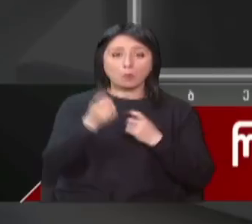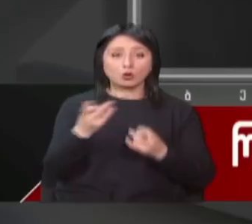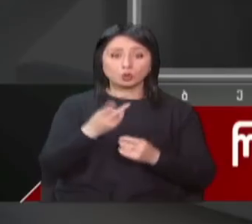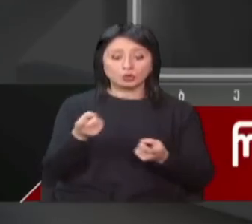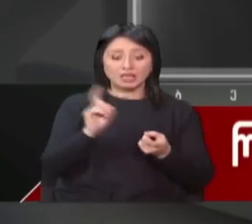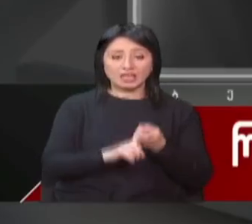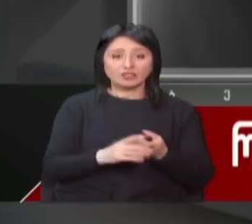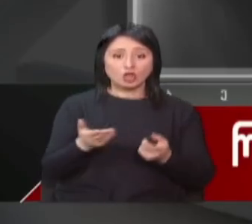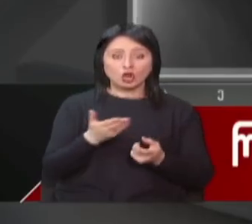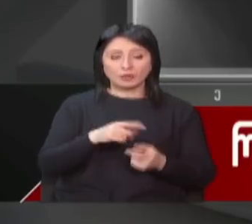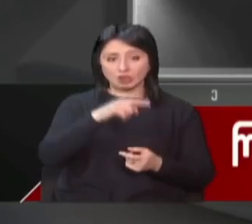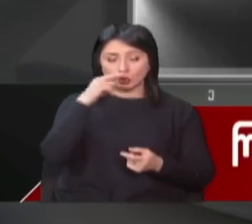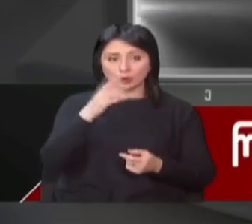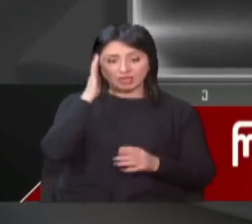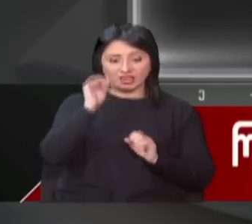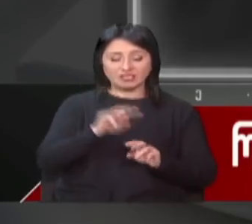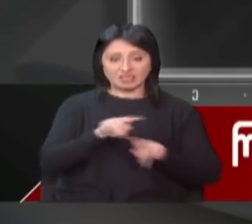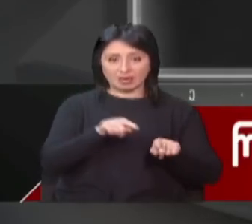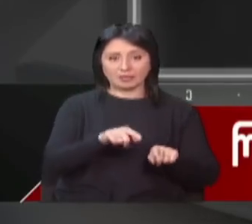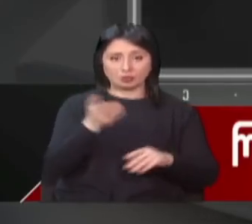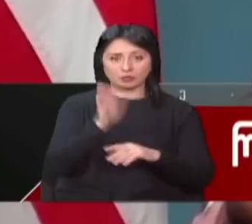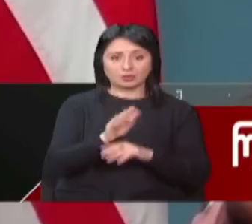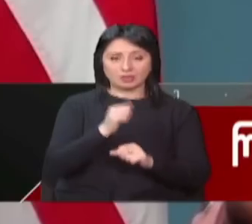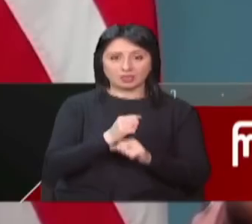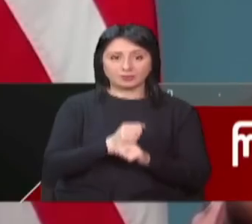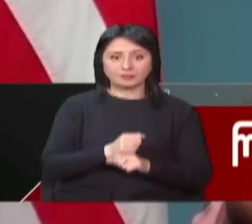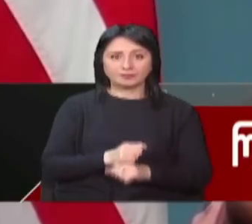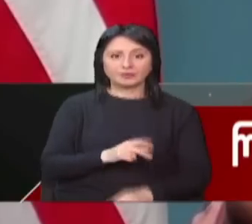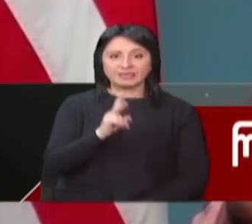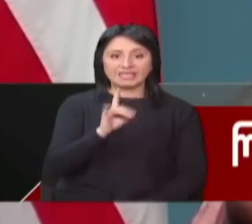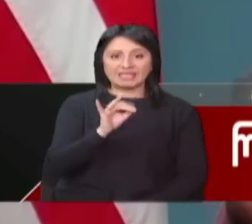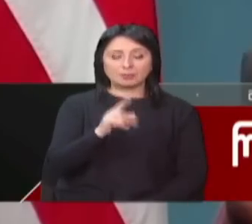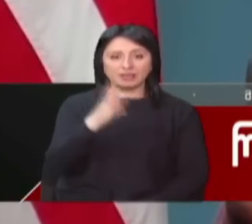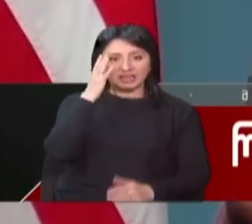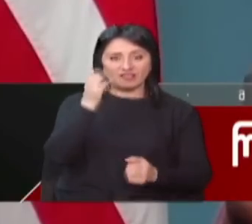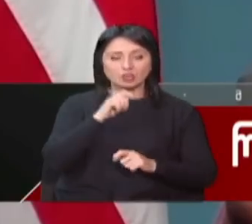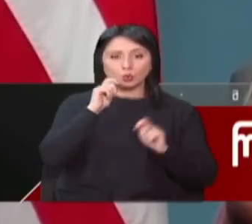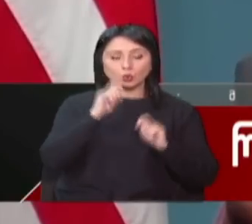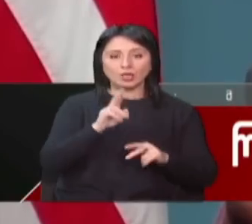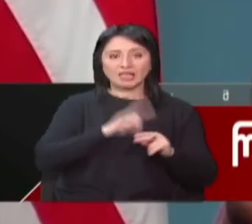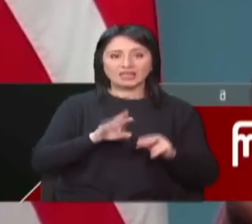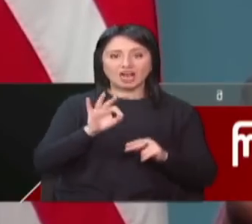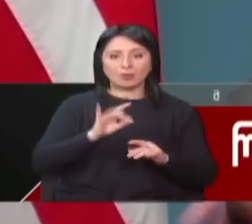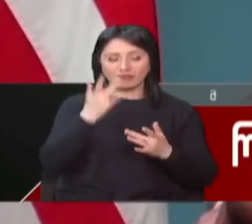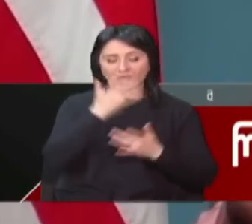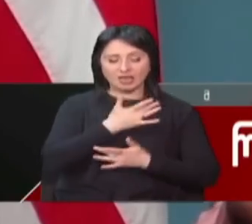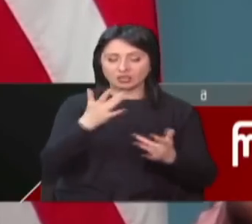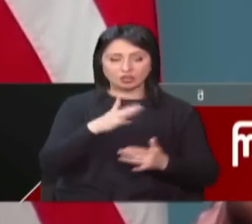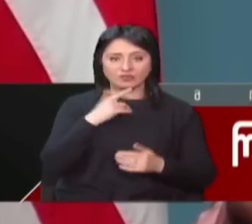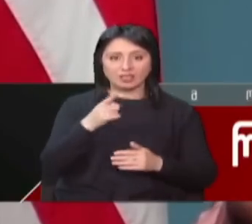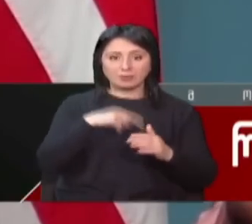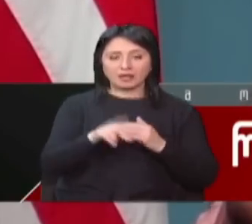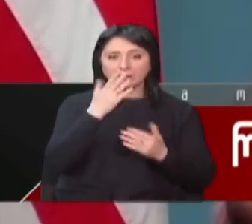უნდა დაეყრდნოთ, რომელსაც რუსეთის თავდაცვის სამინისტრო აქვეყნებს. ჯონ კირბი თავს იკავებს უკრაინული დანაკარგების გასაჯაროებისგან,